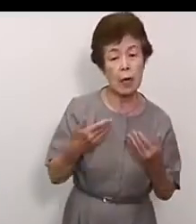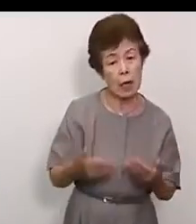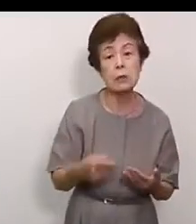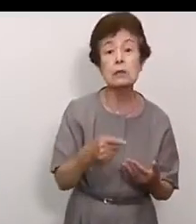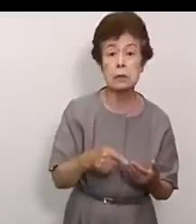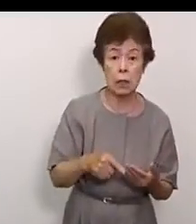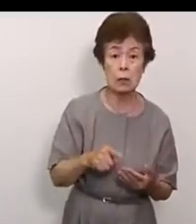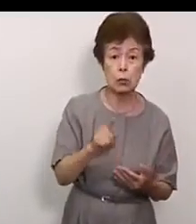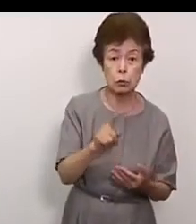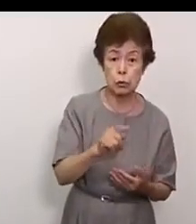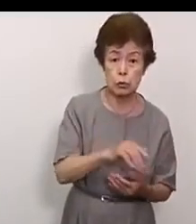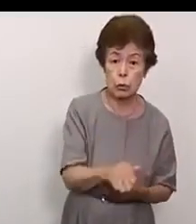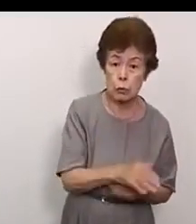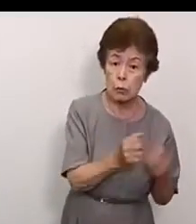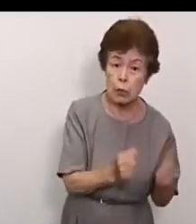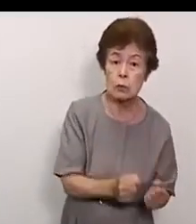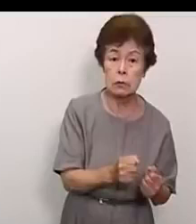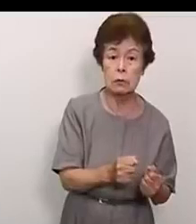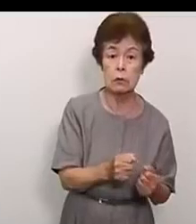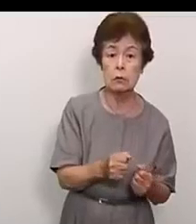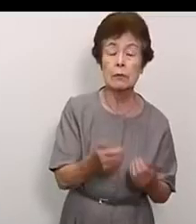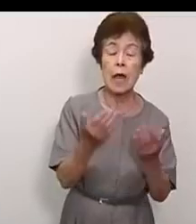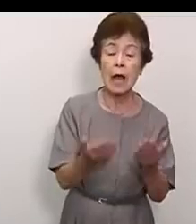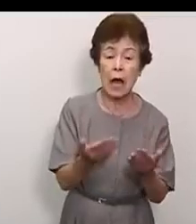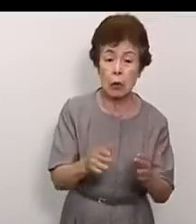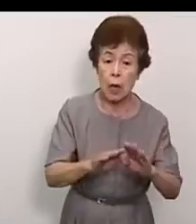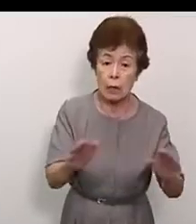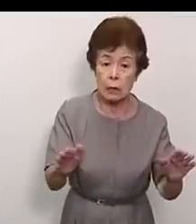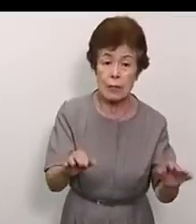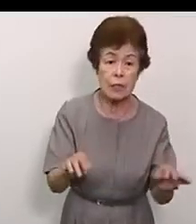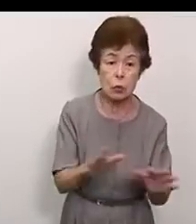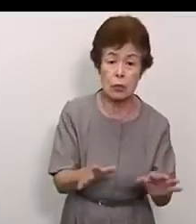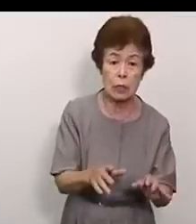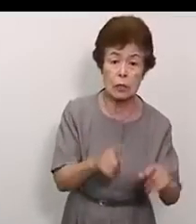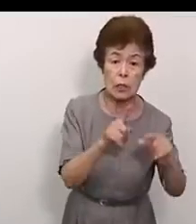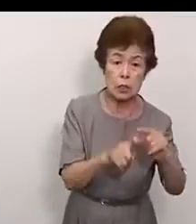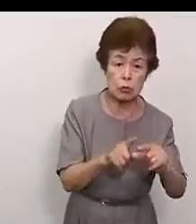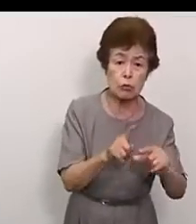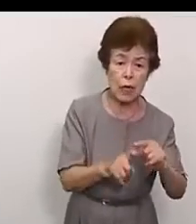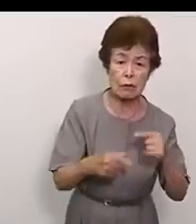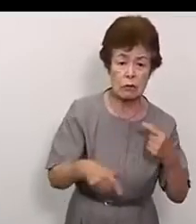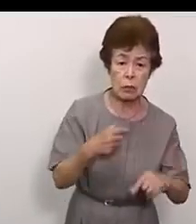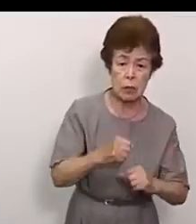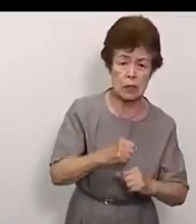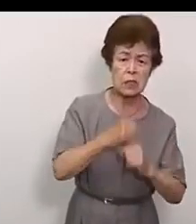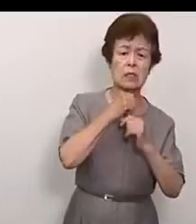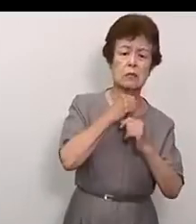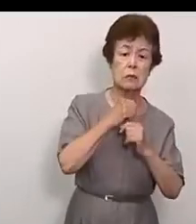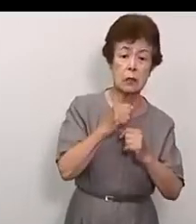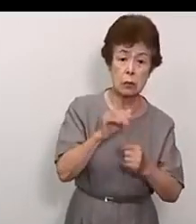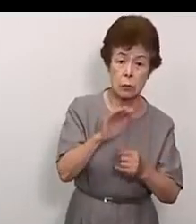そして、学校が始まった途端に中学生の子が自殺したっていう事件もありましたよ